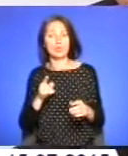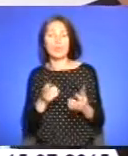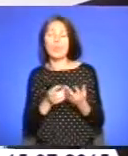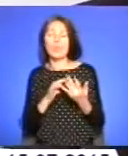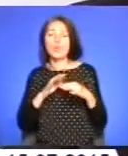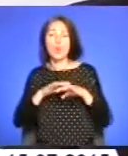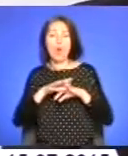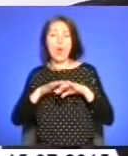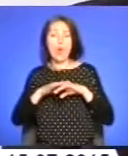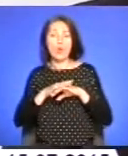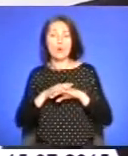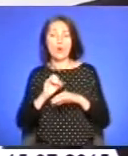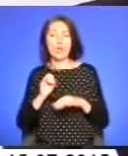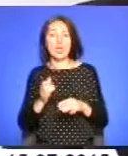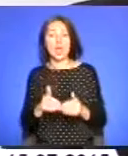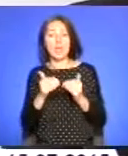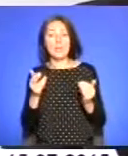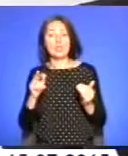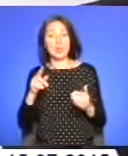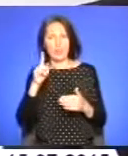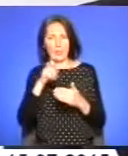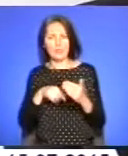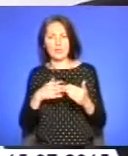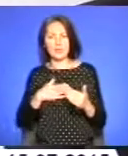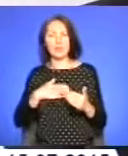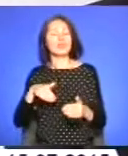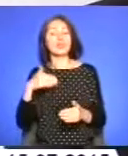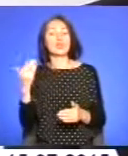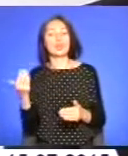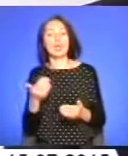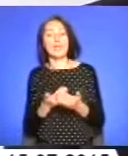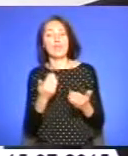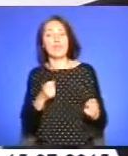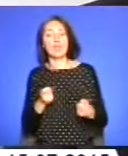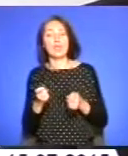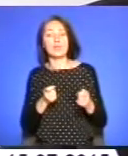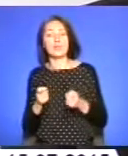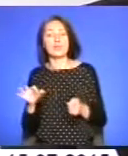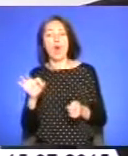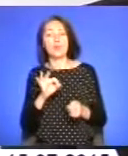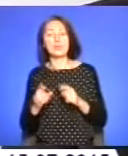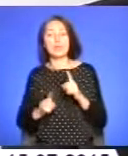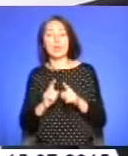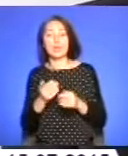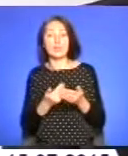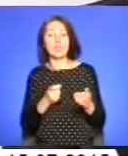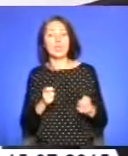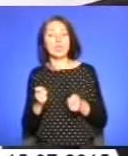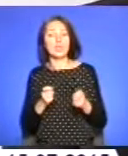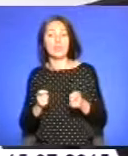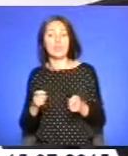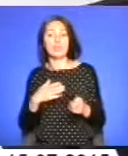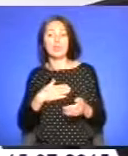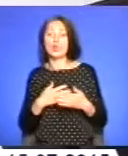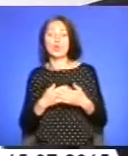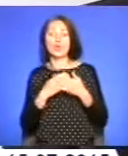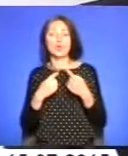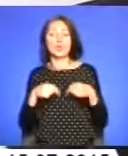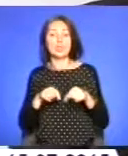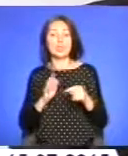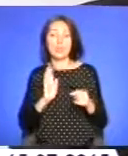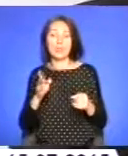прорахуємо. І більш як впевнений, що з нашої сторони, від керівництва обласної ради, від керівництва нашої громадської організації, ми будемо